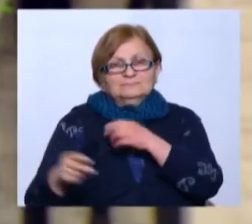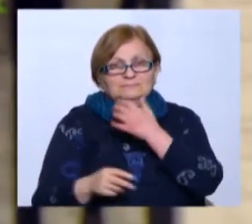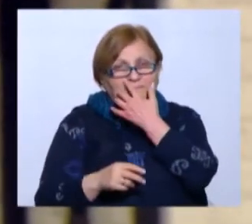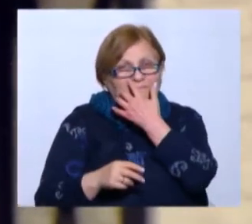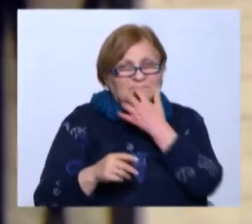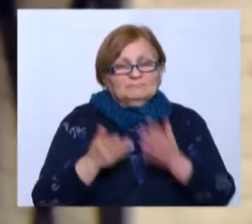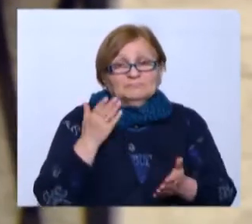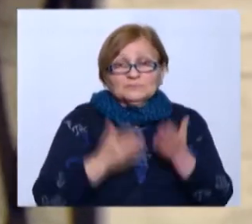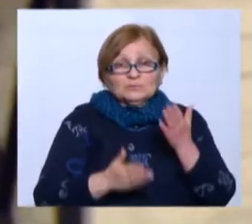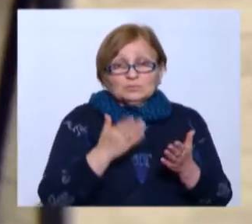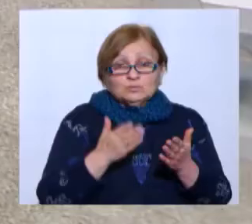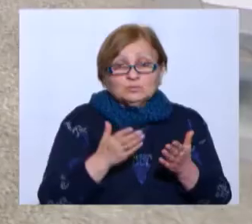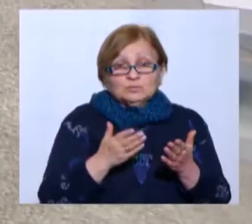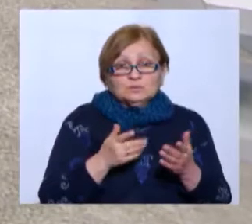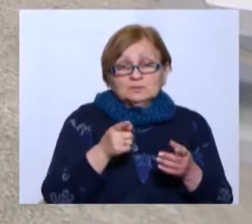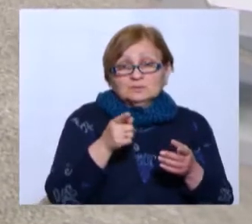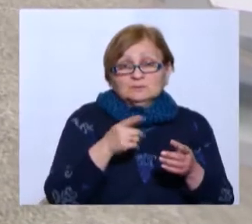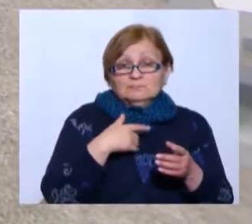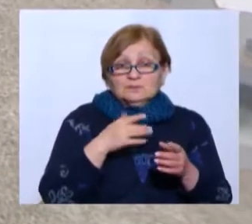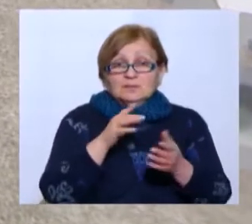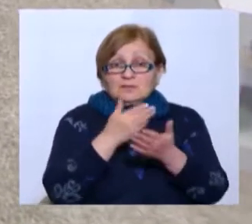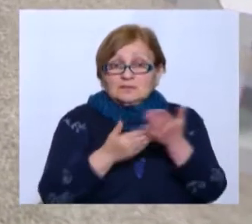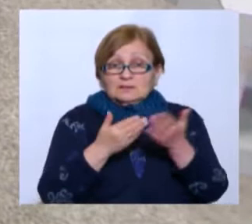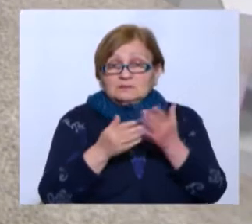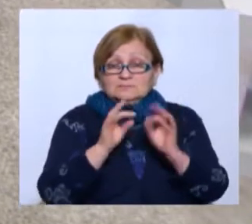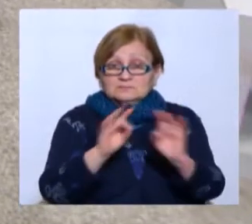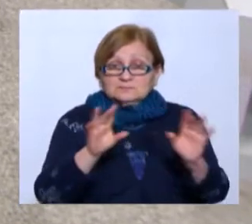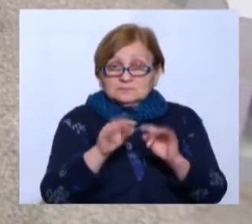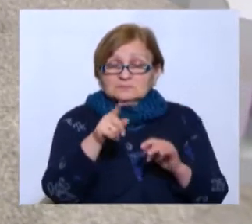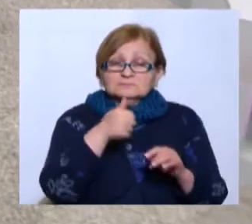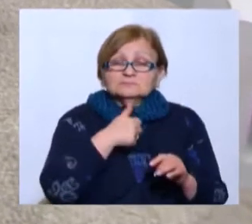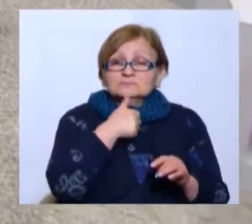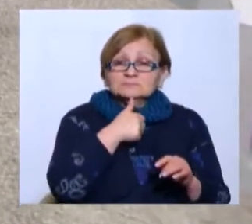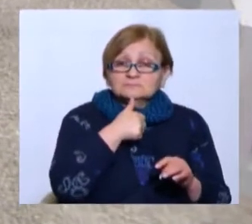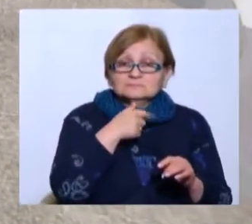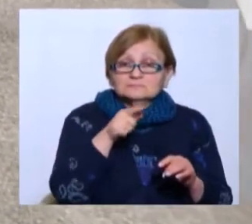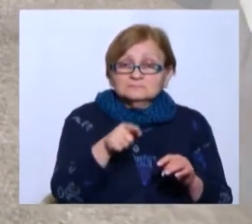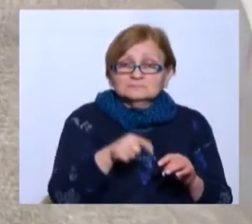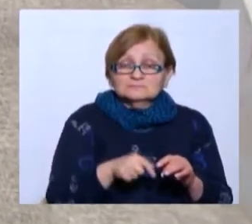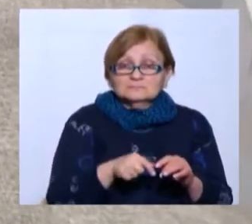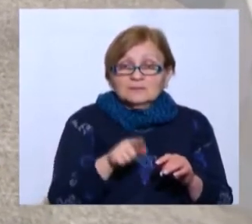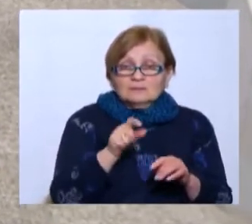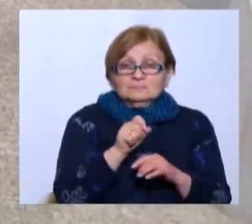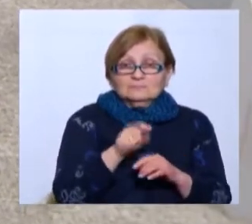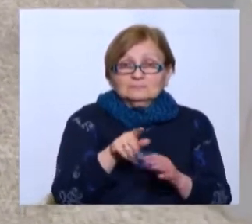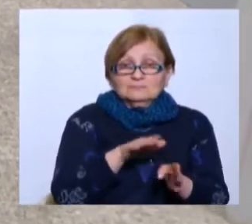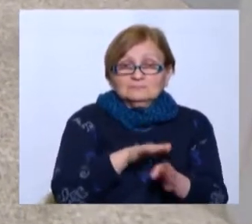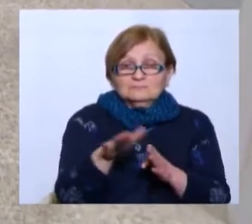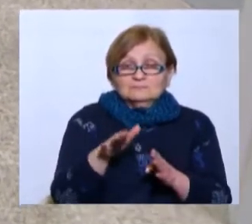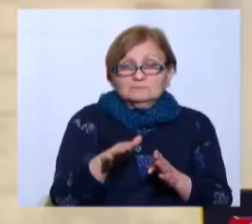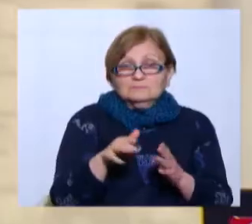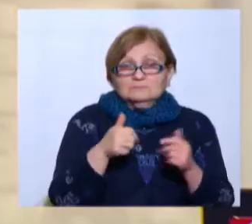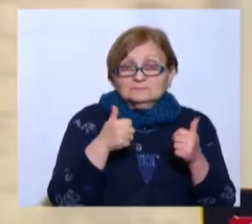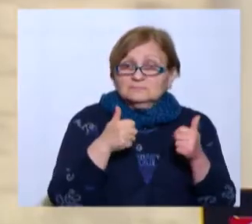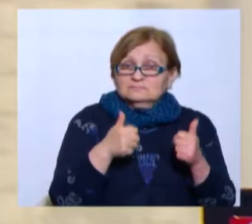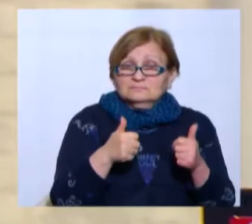Თუკი ეს რჩევები ბუნდოვანი არ იქნება თქვენთვის და თუკი ცდით თქვენს თქვენ ამ დავალების შესრულებას, კარგი იქნება